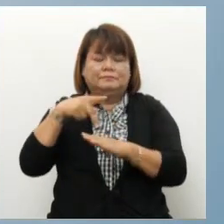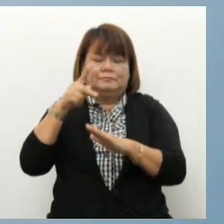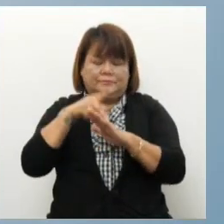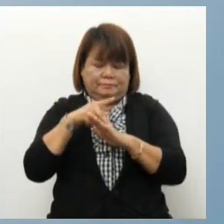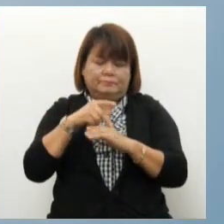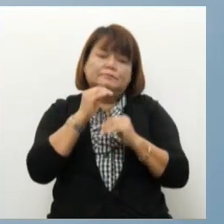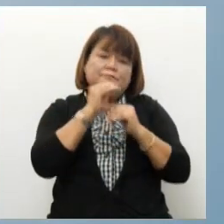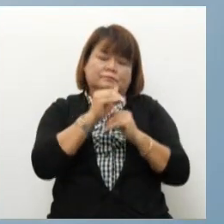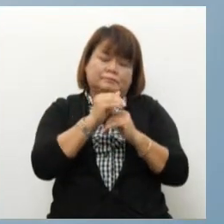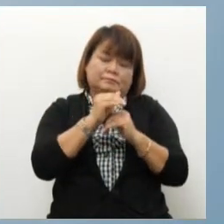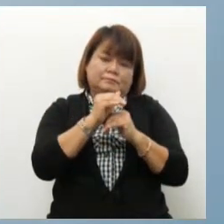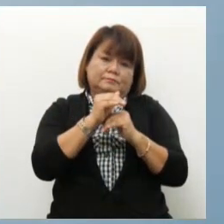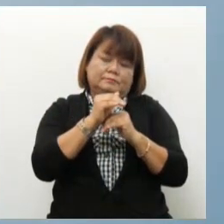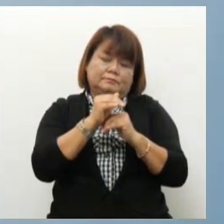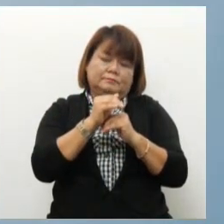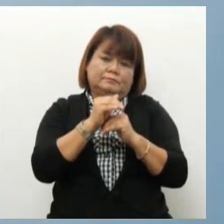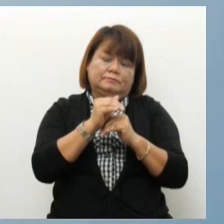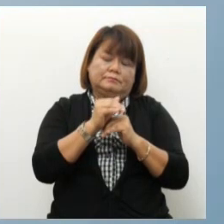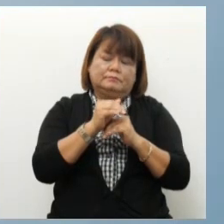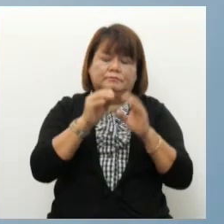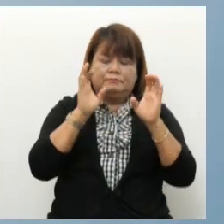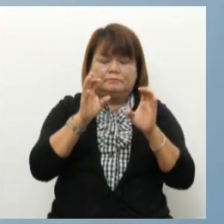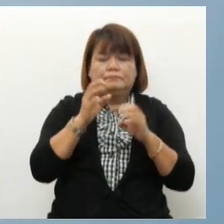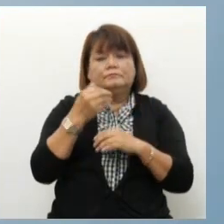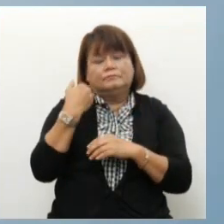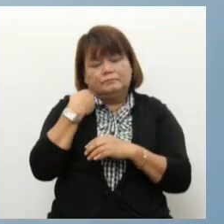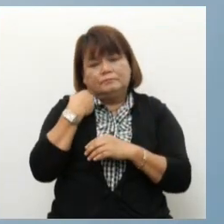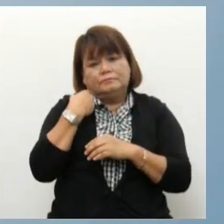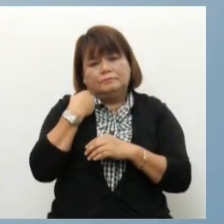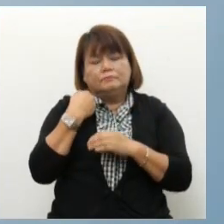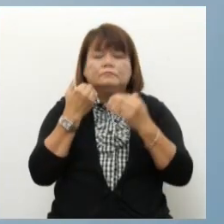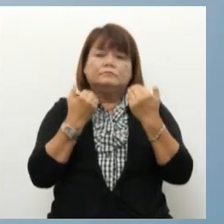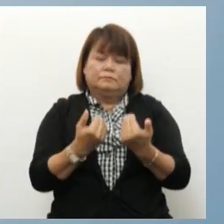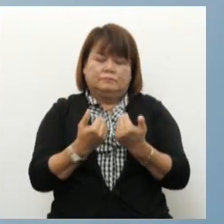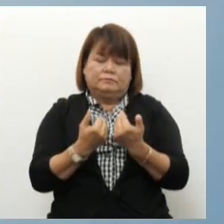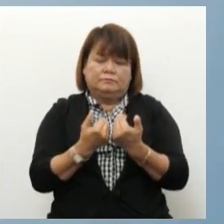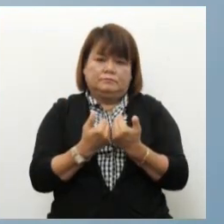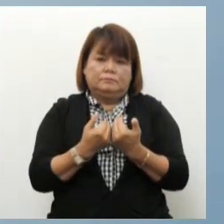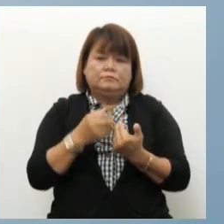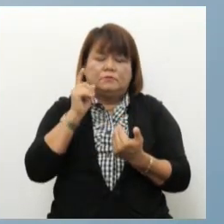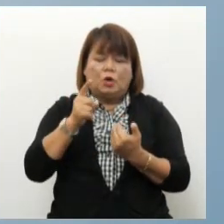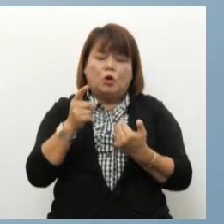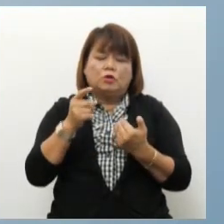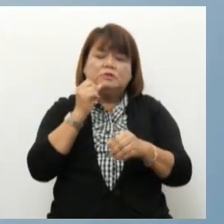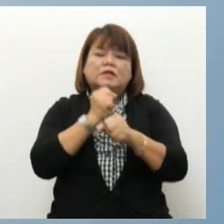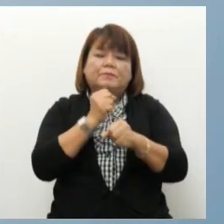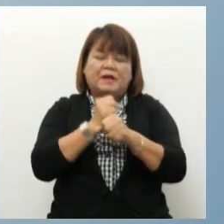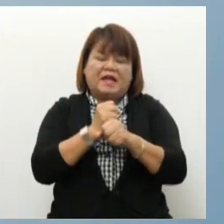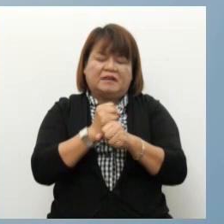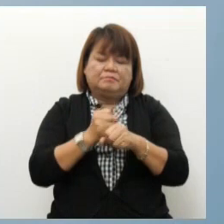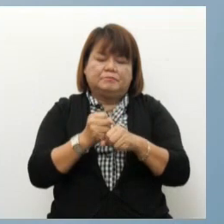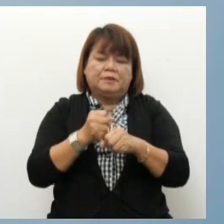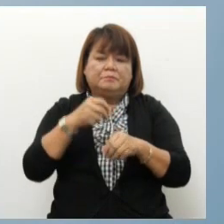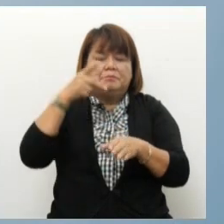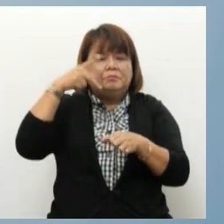สมบัติของลูกจ้างหรือพนักงานราชการปัจจุบันต้องเป็นลูกจ้างหรือพนักงานราช